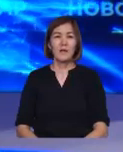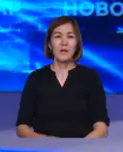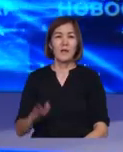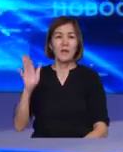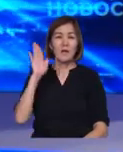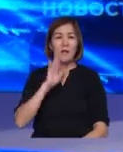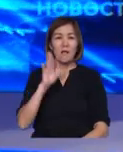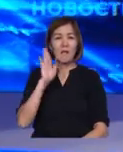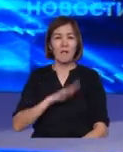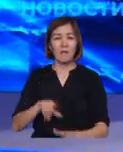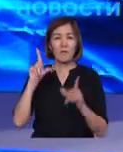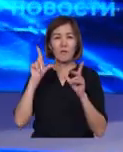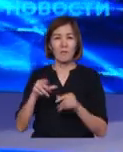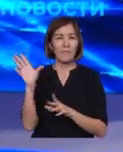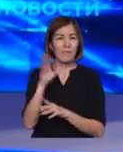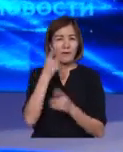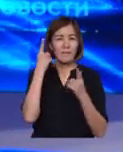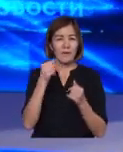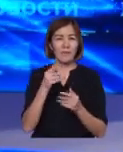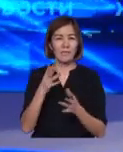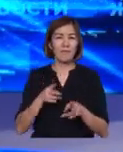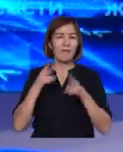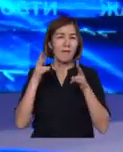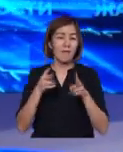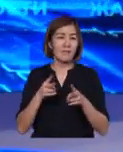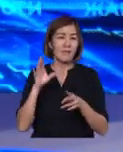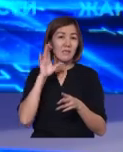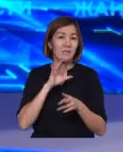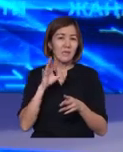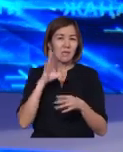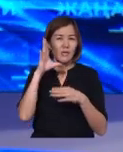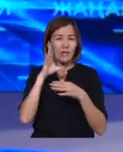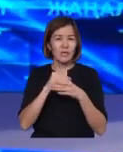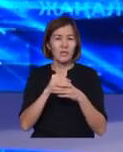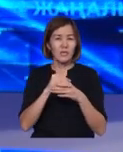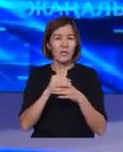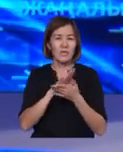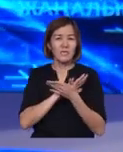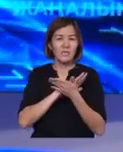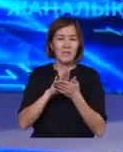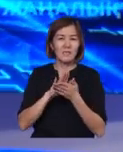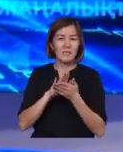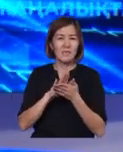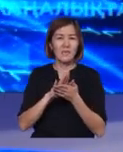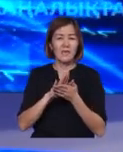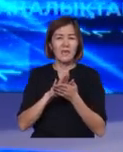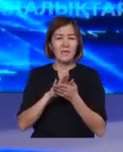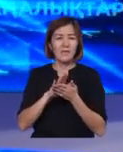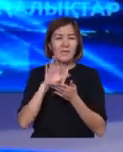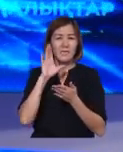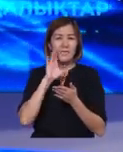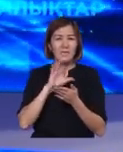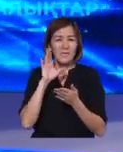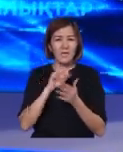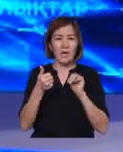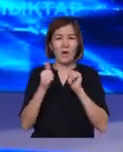Алакөлге барып жүргендер жақсы білет, көлдің түсі нәзік көгілдір болады, ал кешке қарай қанық көк түске айналады. Көрер көзге көркем көкпеңбек